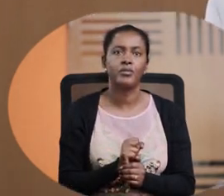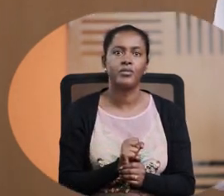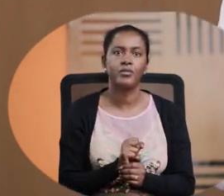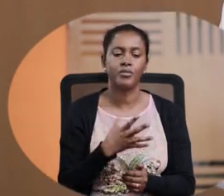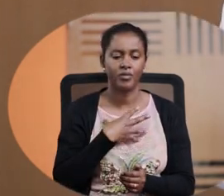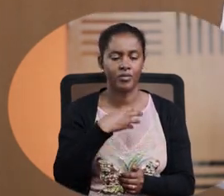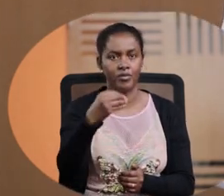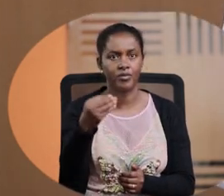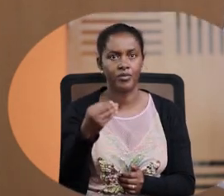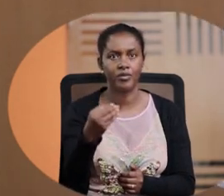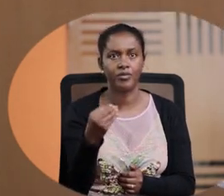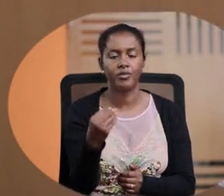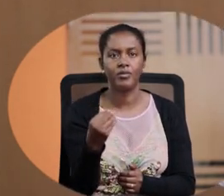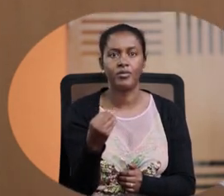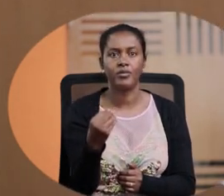adi